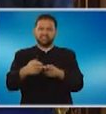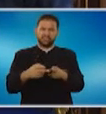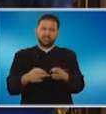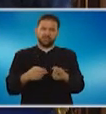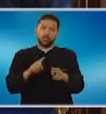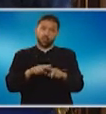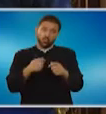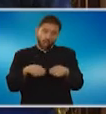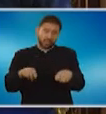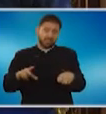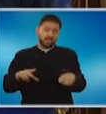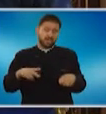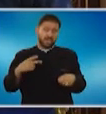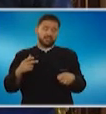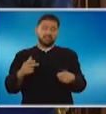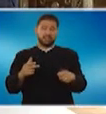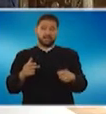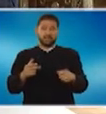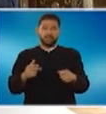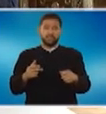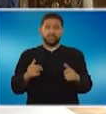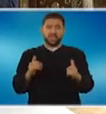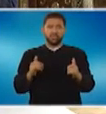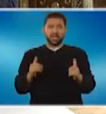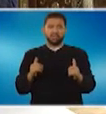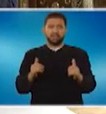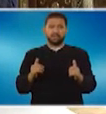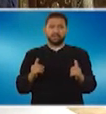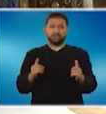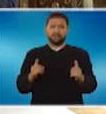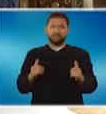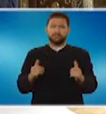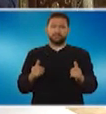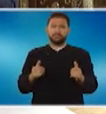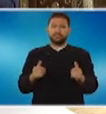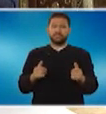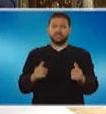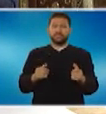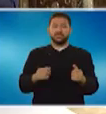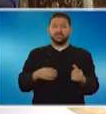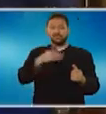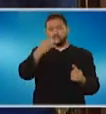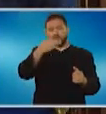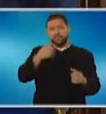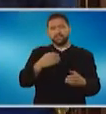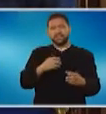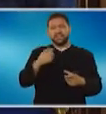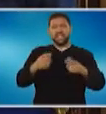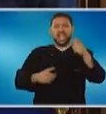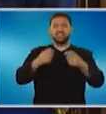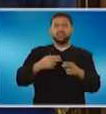deși există niște traduceri latinești, Sacra Scriptura. Nu. Vorbim despre Sfânta